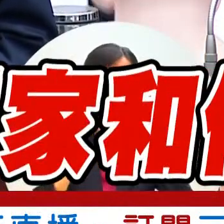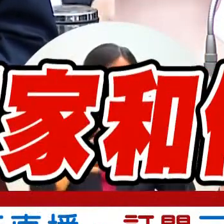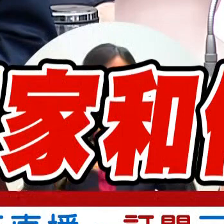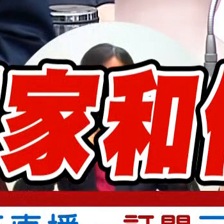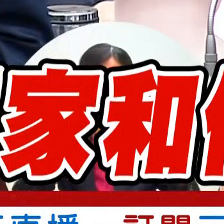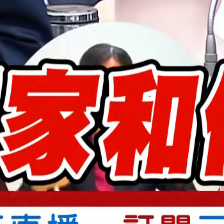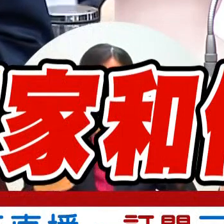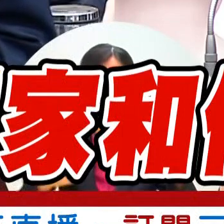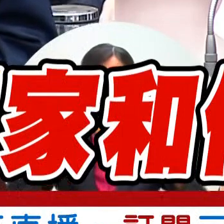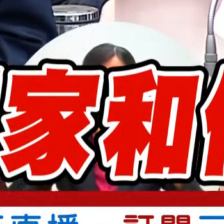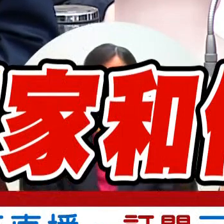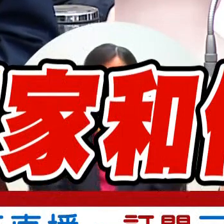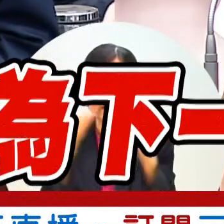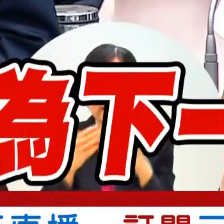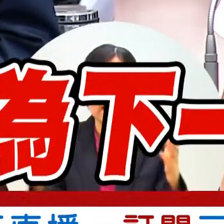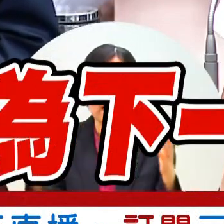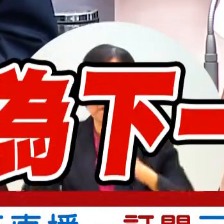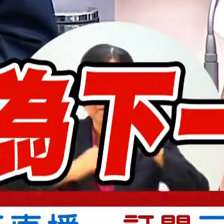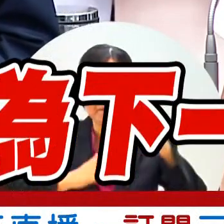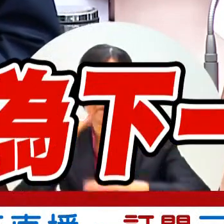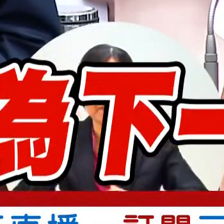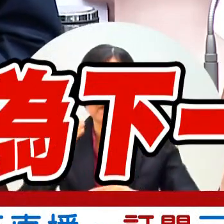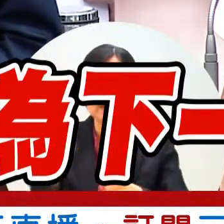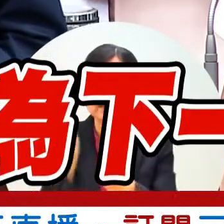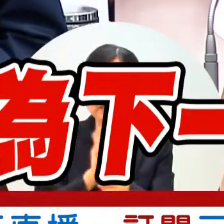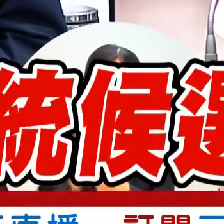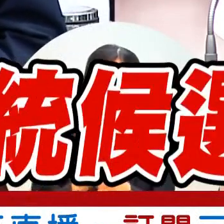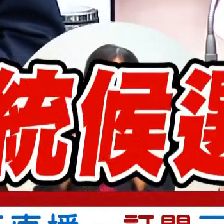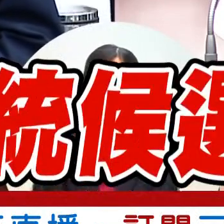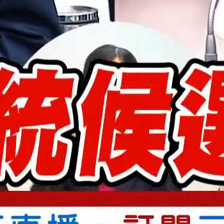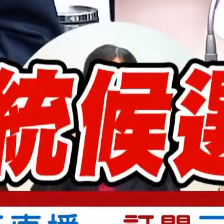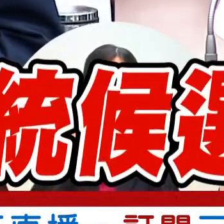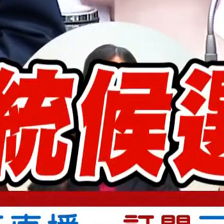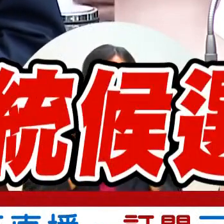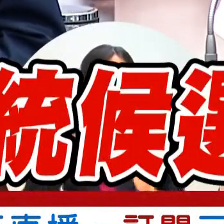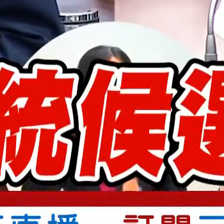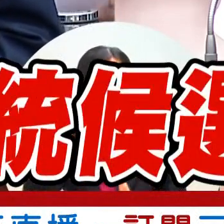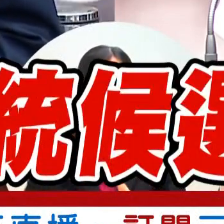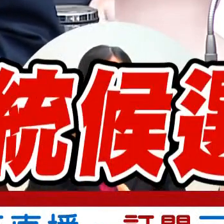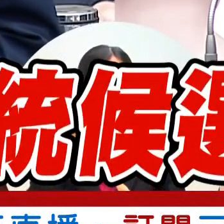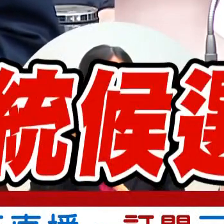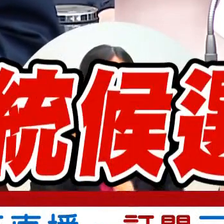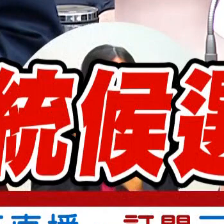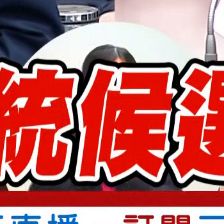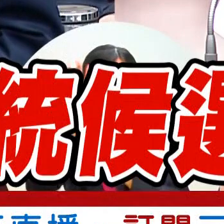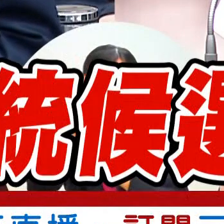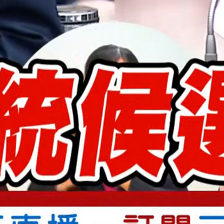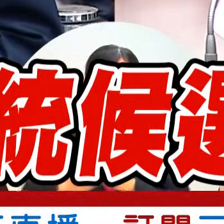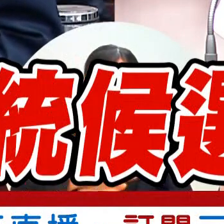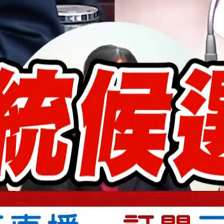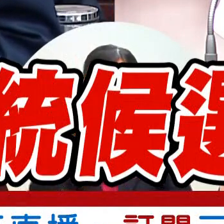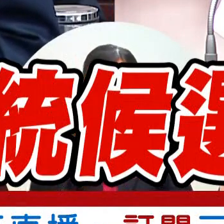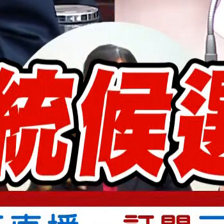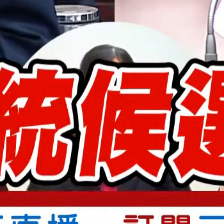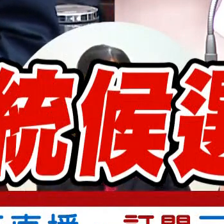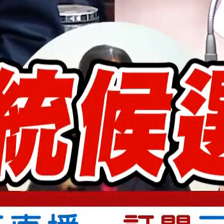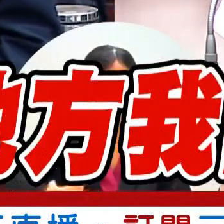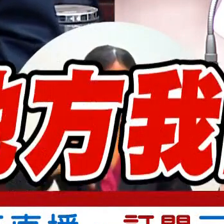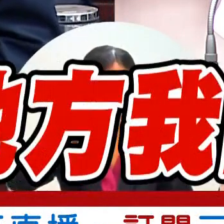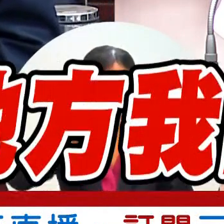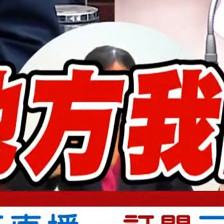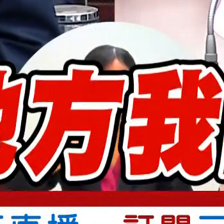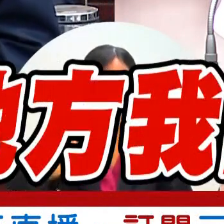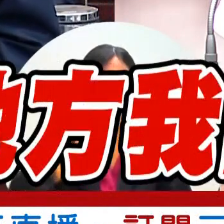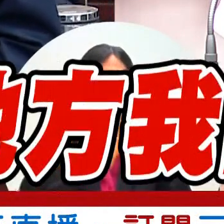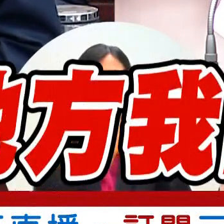跟你一起养。那我认为，下一任的总统的这个候选人，然后我